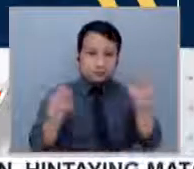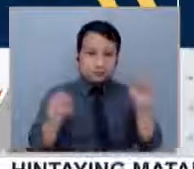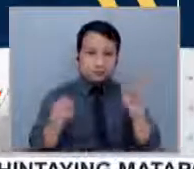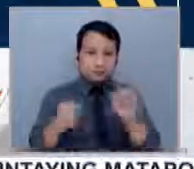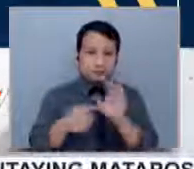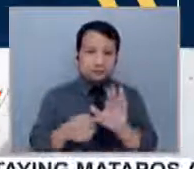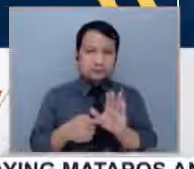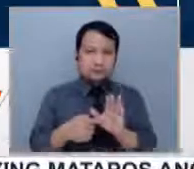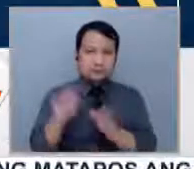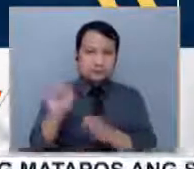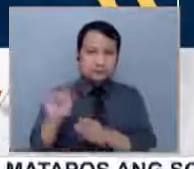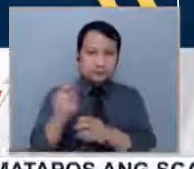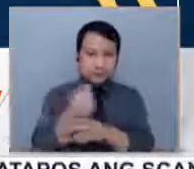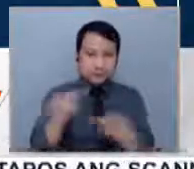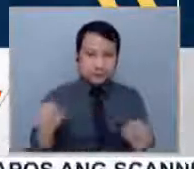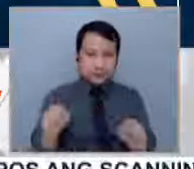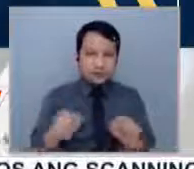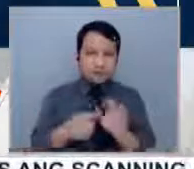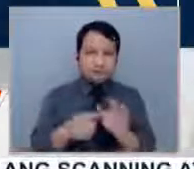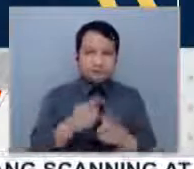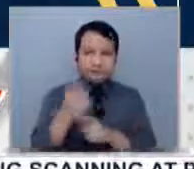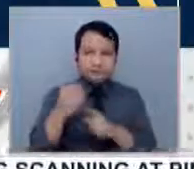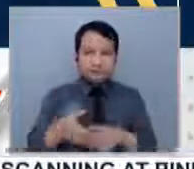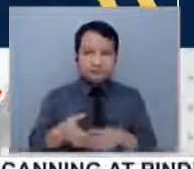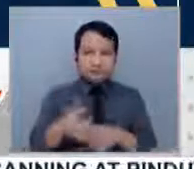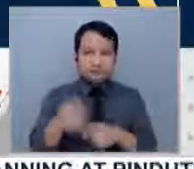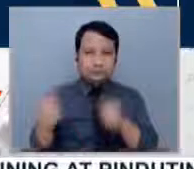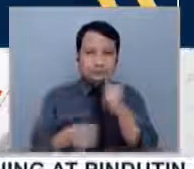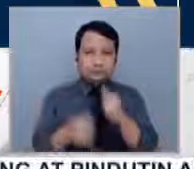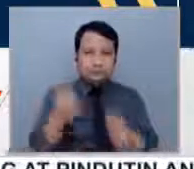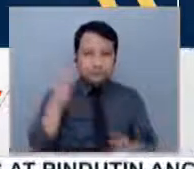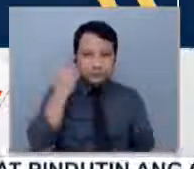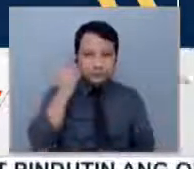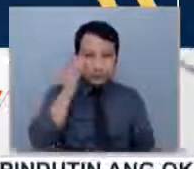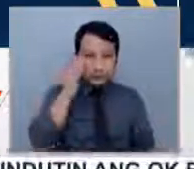on Media Security Executive Director Undersecretary Joel C.